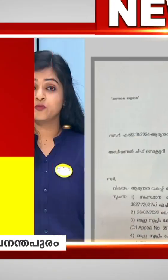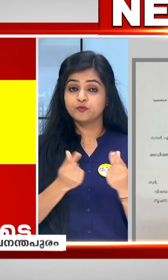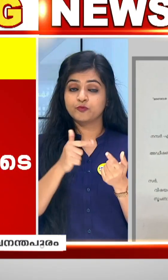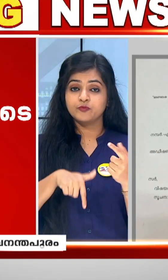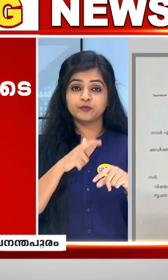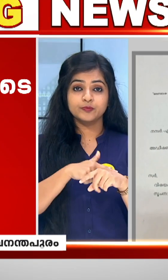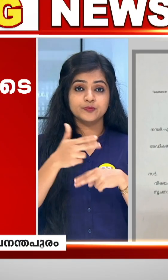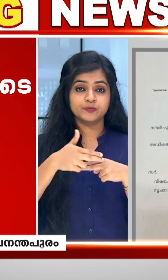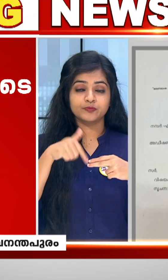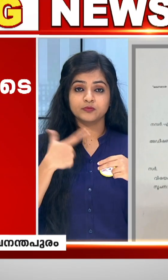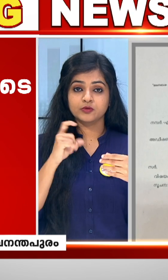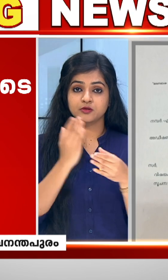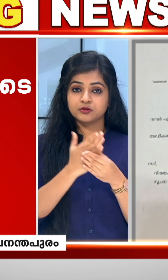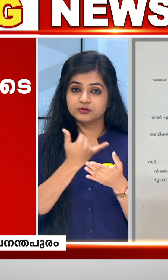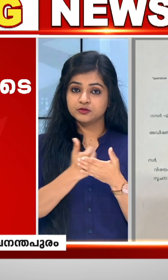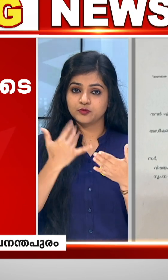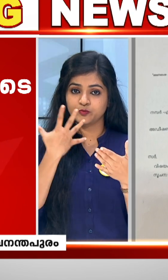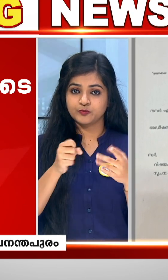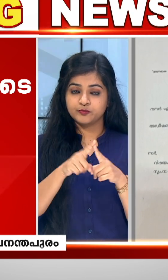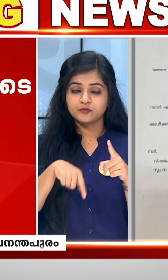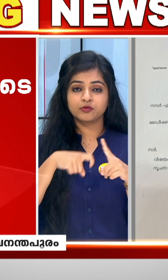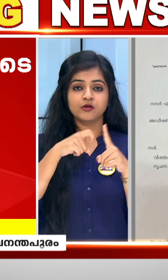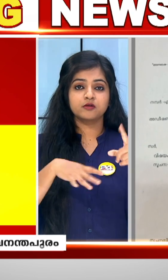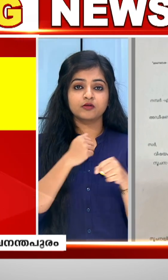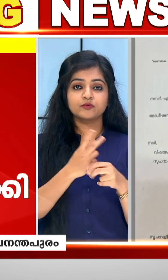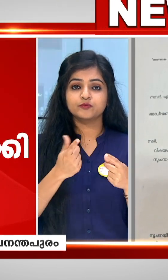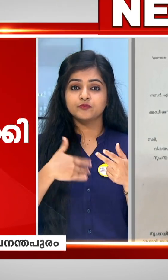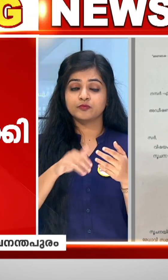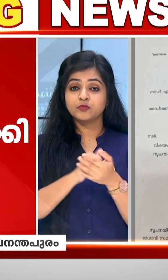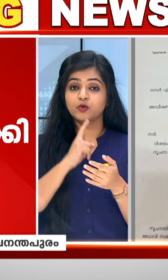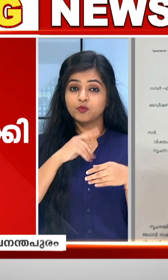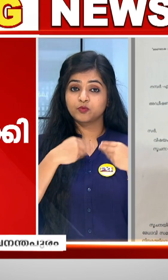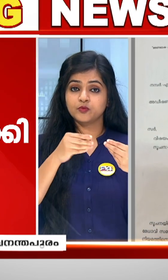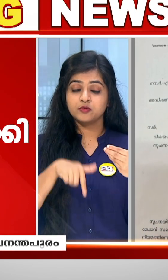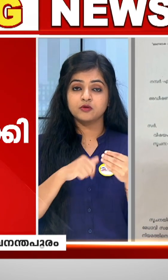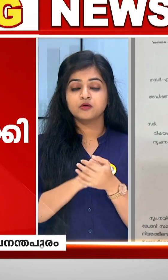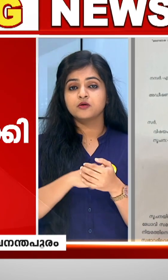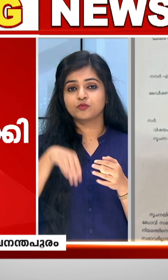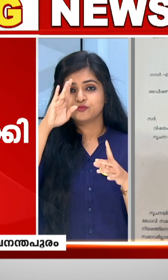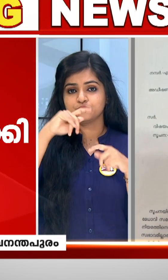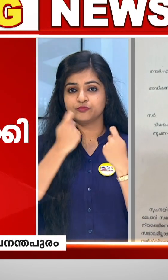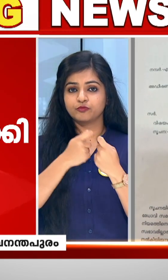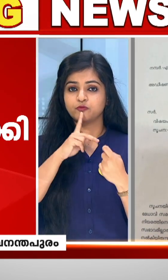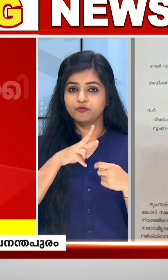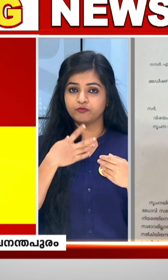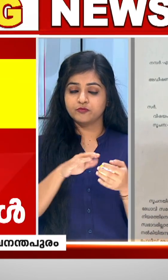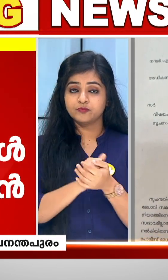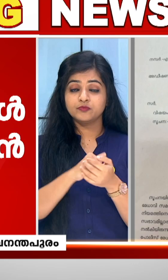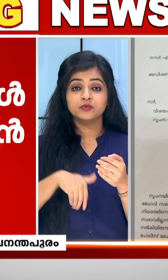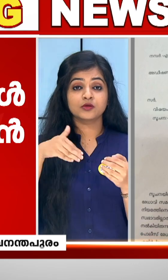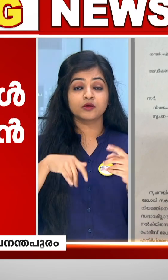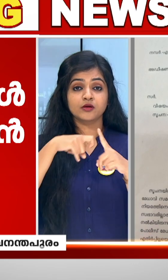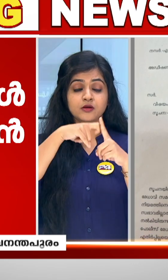സംബന്ധിച്ച നടപടികൾ സംസ്ഥാന സർക്കാർ വേഗത്തിലാക്കിയത്. ഇത് സംബന്ധിച്ച ഉത്തരവ് ആഭ്യന്തര വകുപ്പ് പുറത്തിറക്കിയിട്ടുണ്ട്. ഇതുവരെ സംസ്ഥാനത്ത് പൗരത്വ